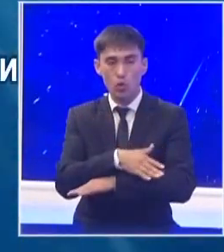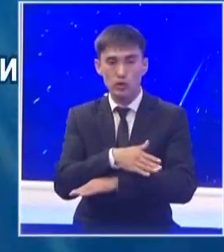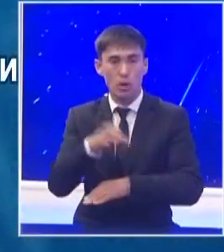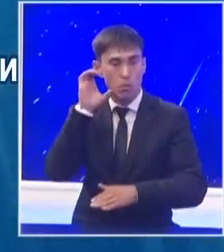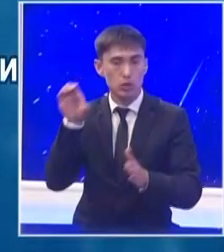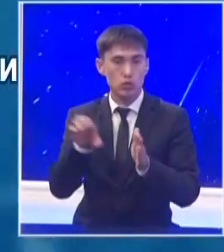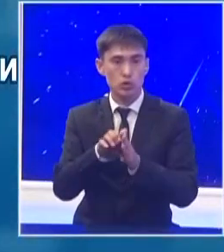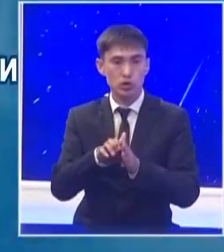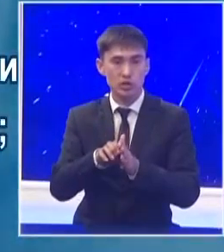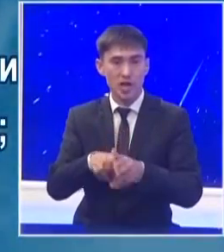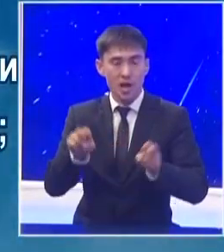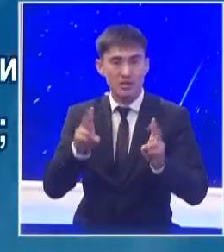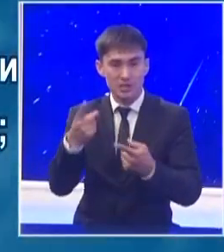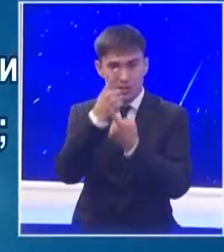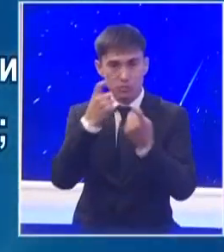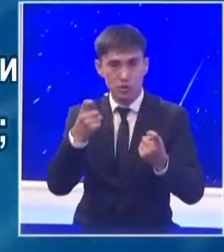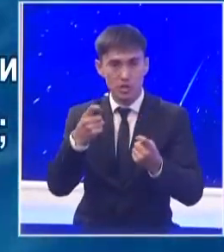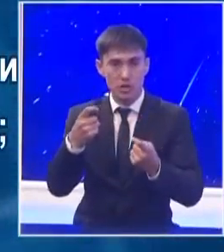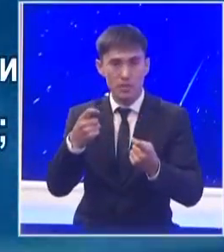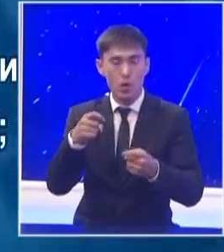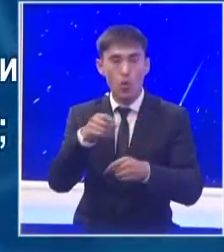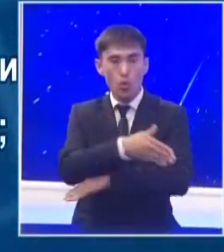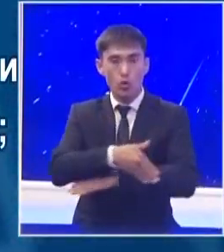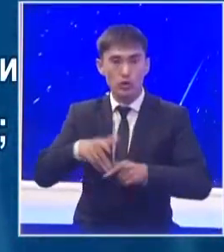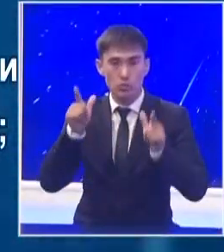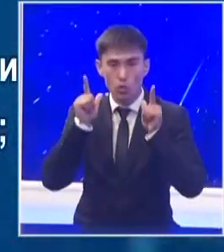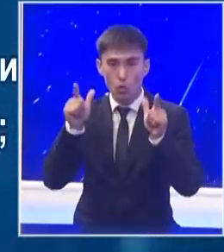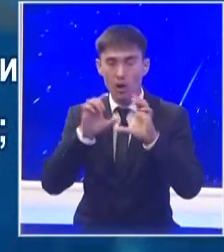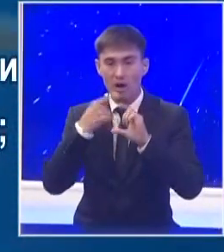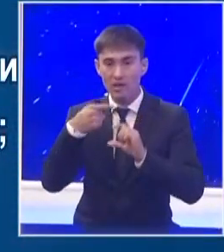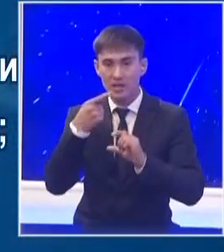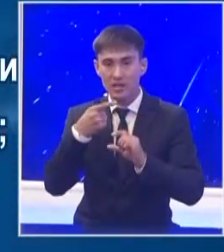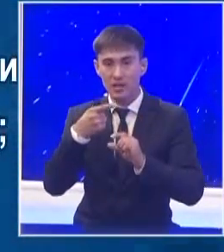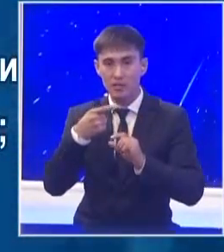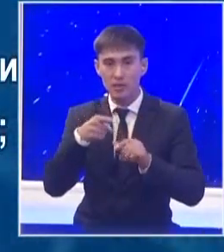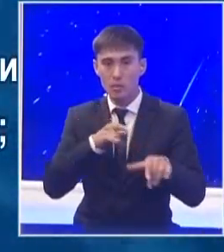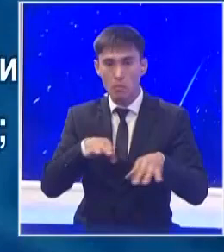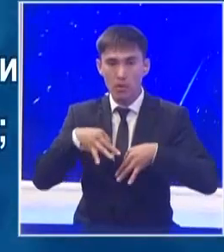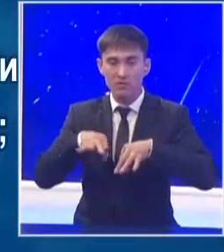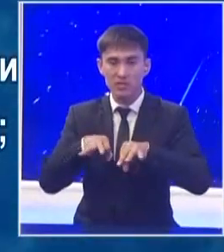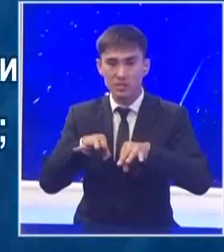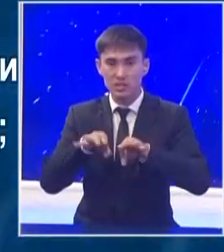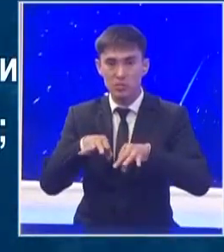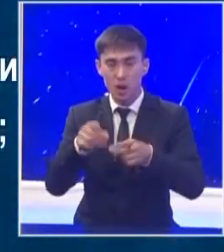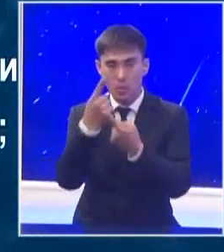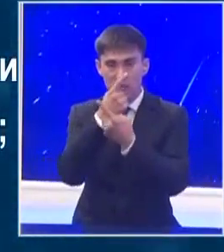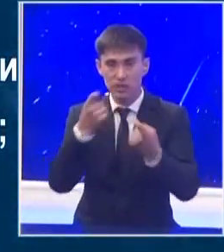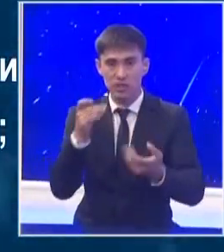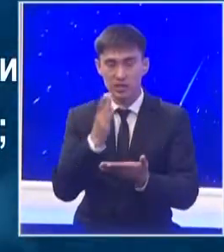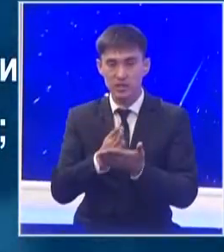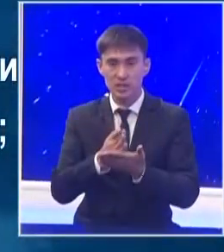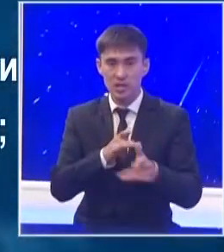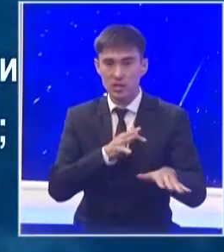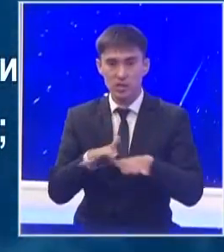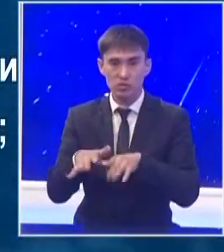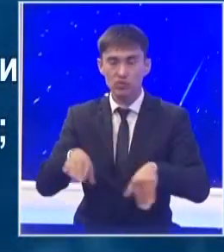прослушайте экстренное сообщение, передаваемое уличными громкоговорителями и подвижными средствами оповещения.